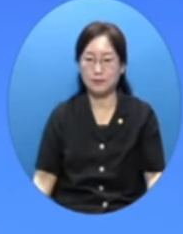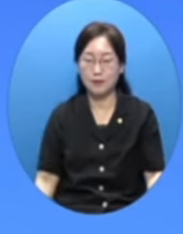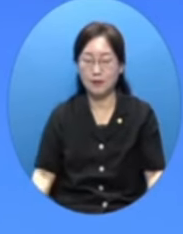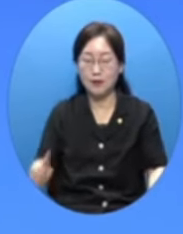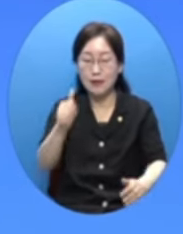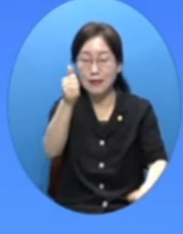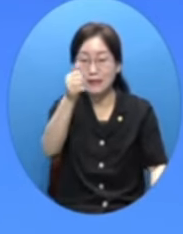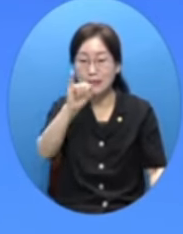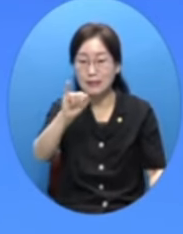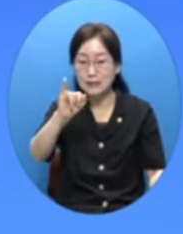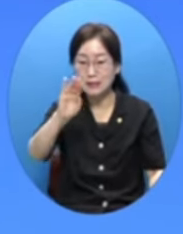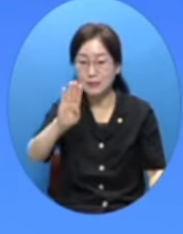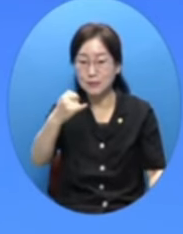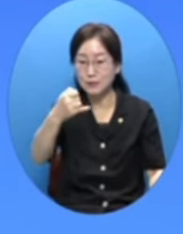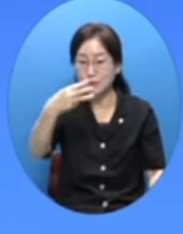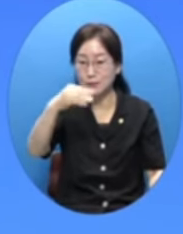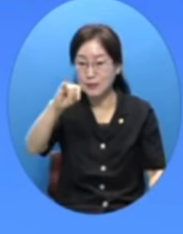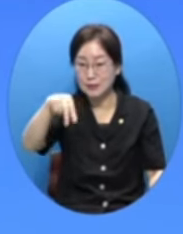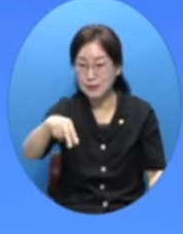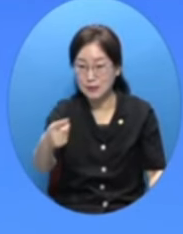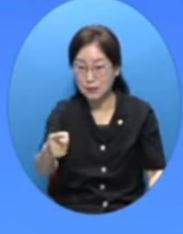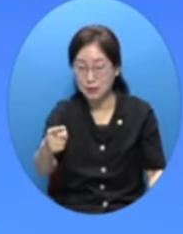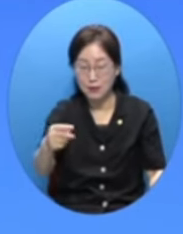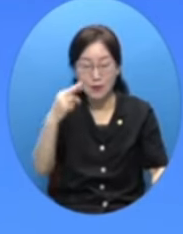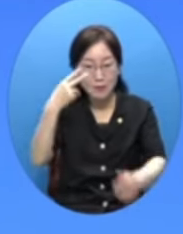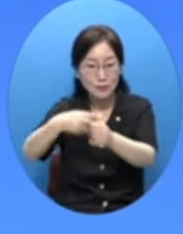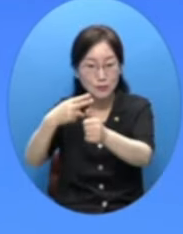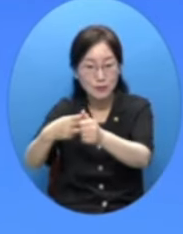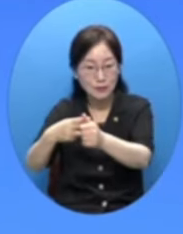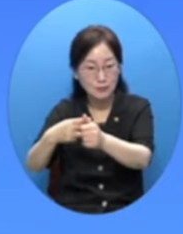히브리서도 그의 영향으로 쓰여졌기 때문에